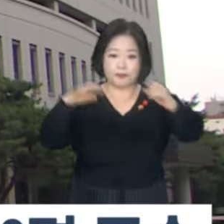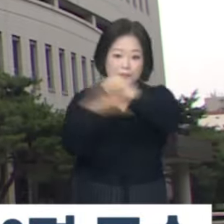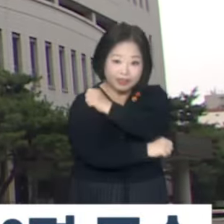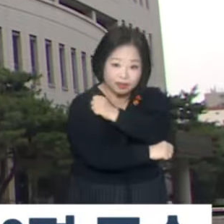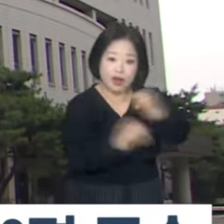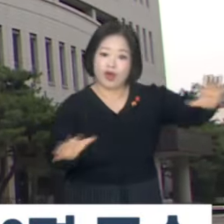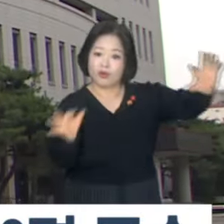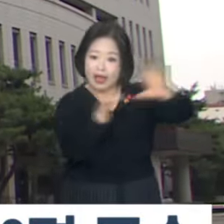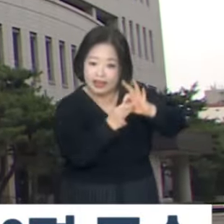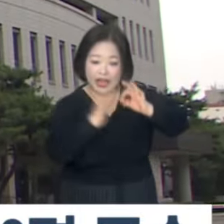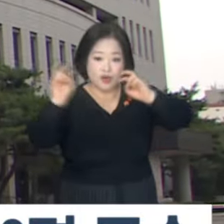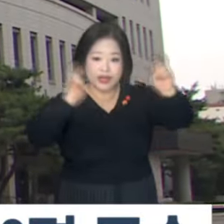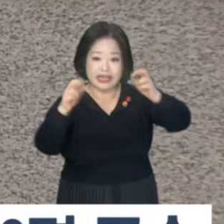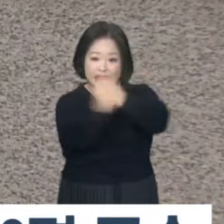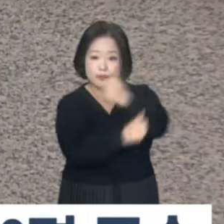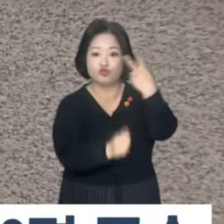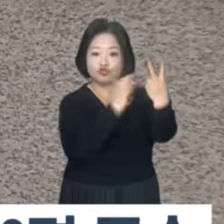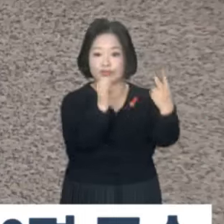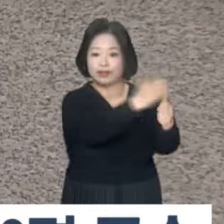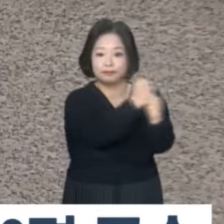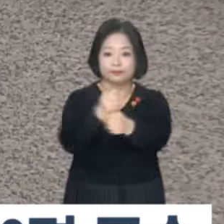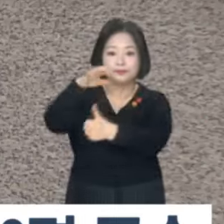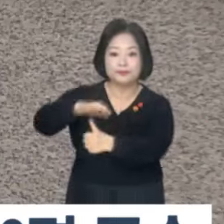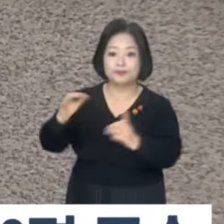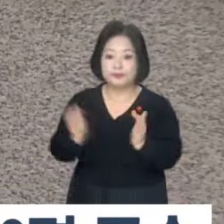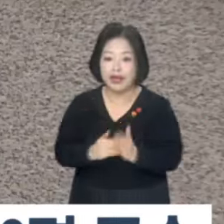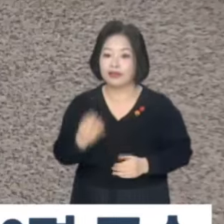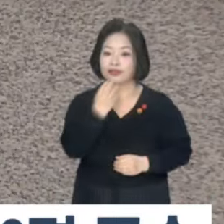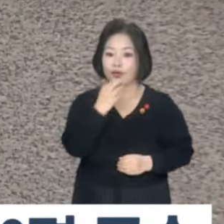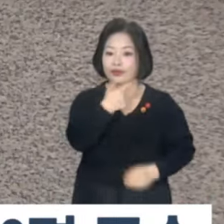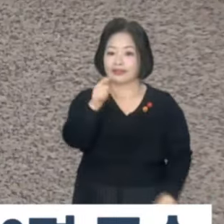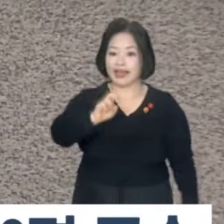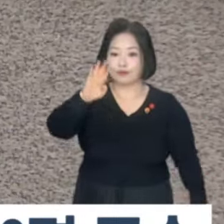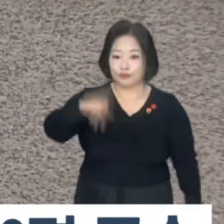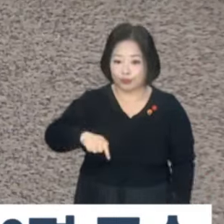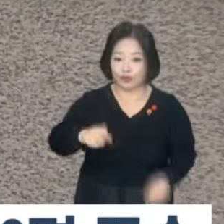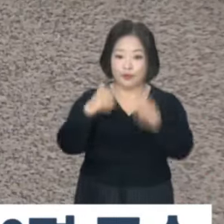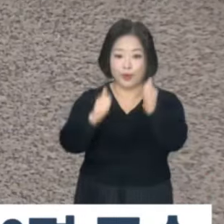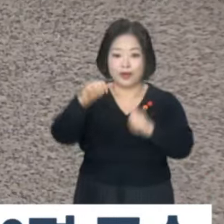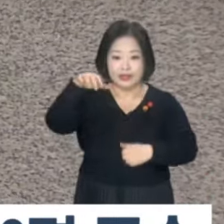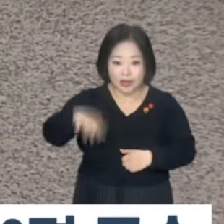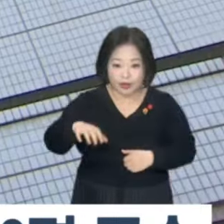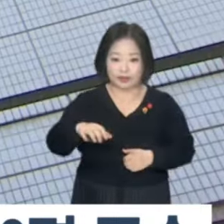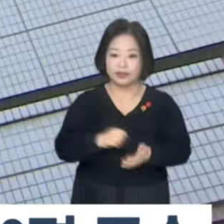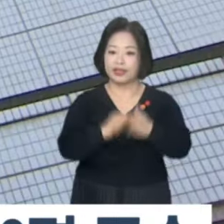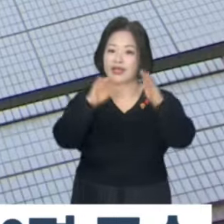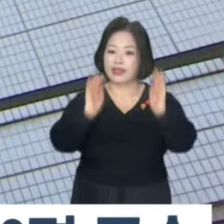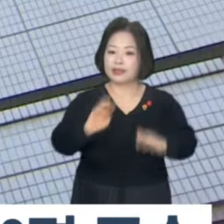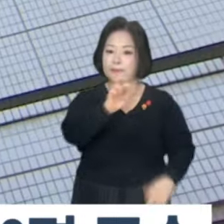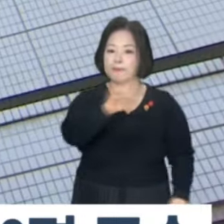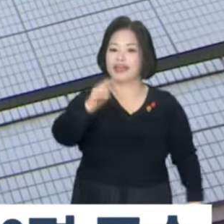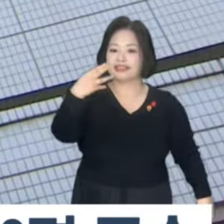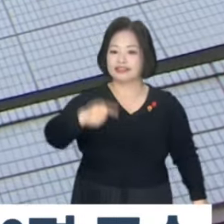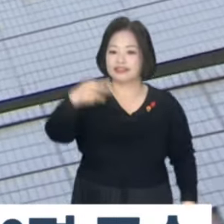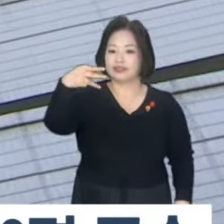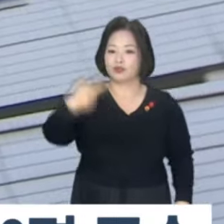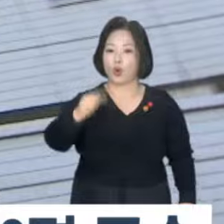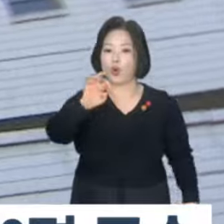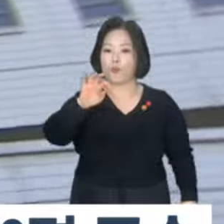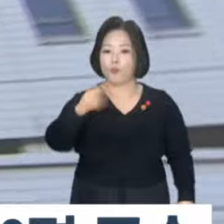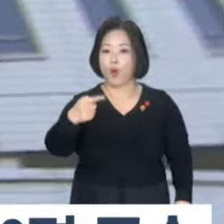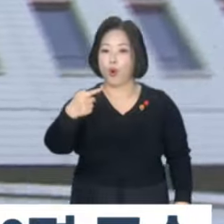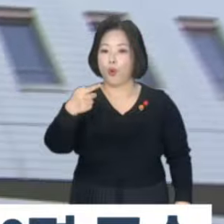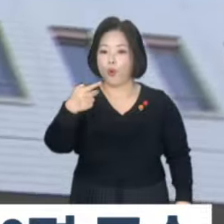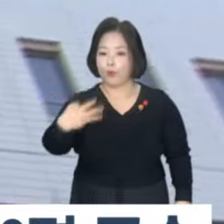관계사 전직 임원 두 명이 구속됐습니다 서울 남부 지법은 어제 부동산 시행사인 메트로폴리탄 전직 임원